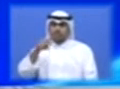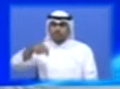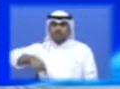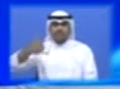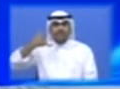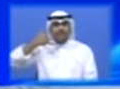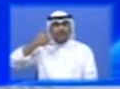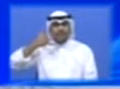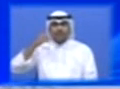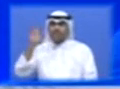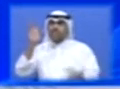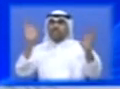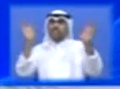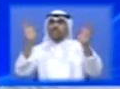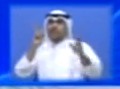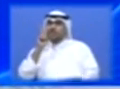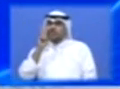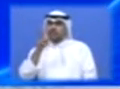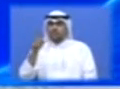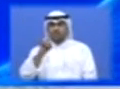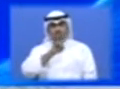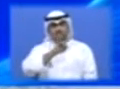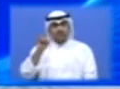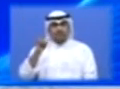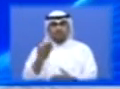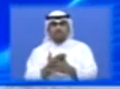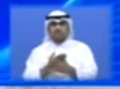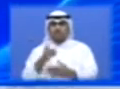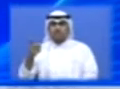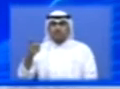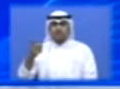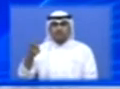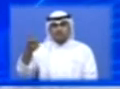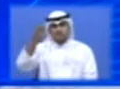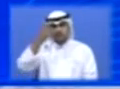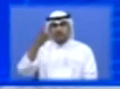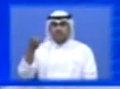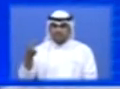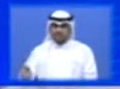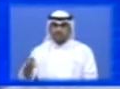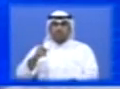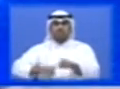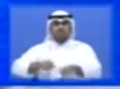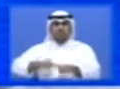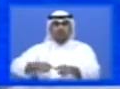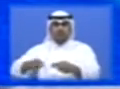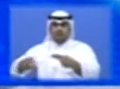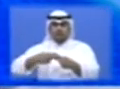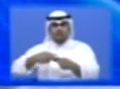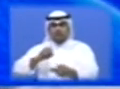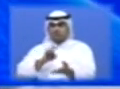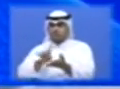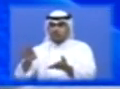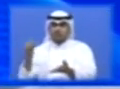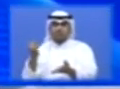الهواتف المتنقلة بعد أن ثبت ضرر هذه الأجهزة على صحة الطلاب، مطالبة رؤساء اللجان بالتصرف بحكمة